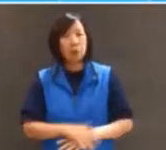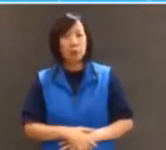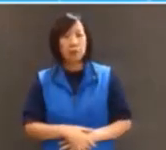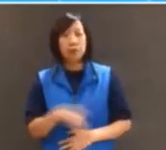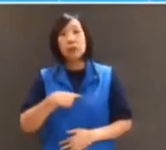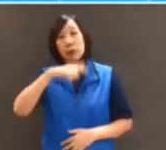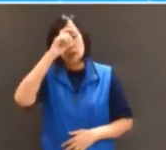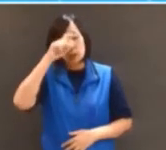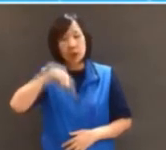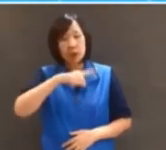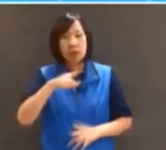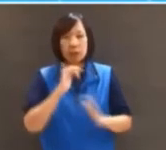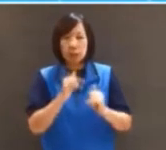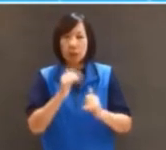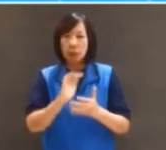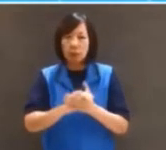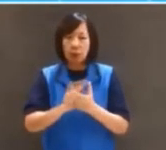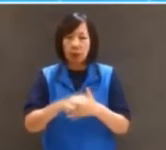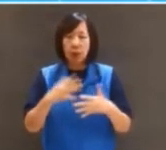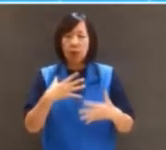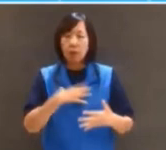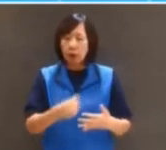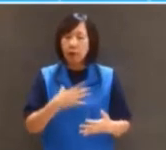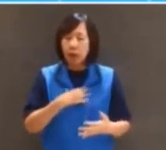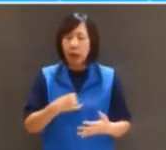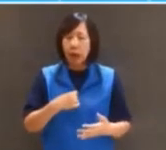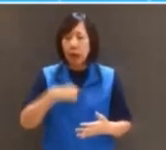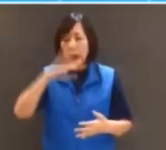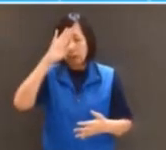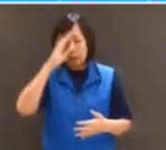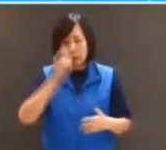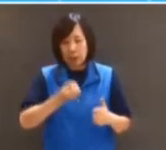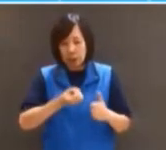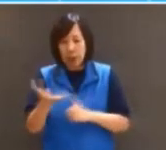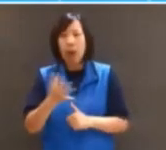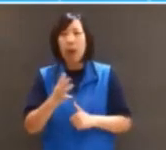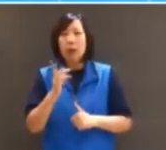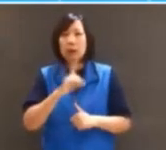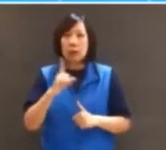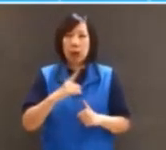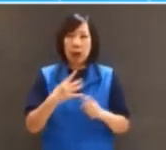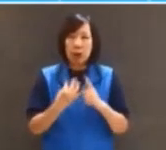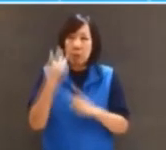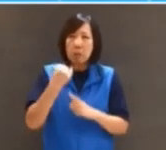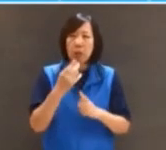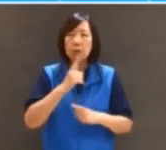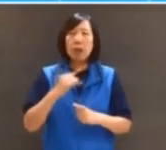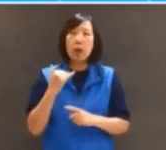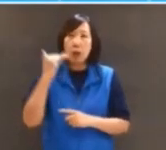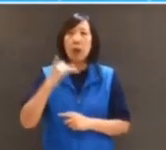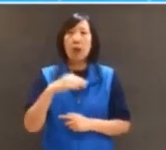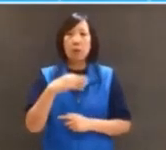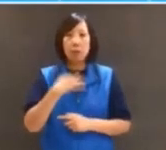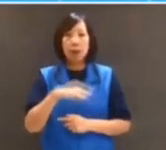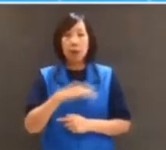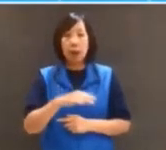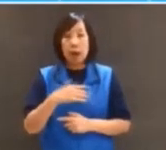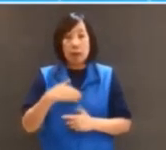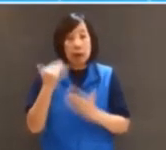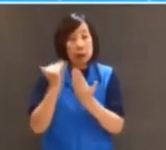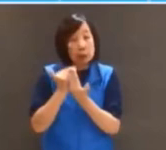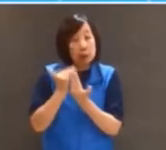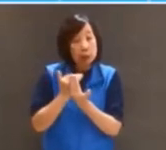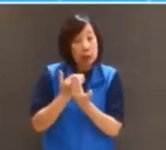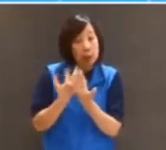希望市民朋友不要怕疫情的黑数高，要赶快来筛，把黑数找出来，